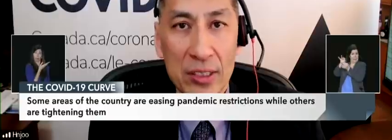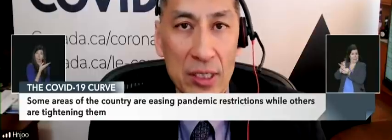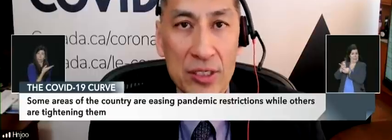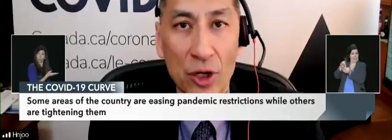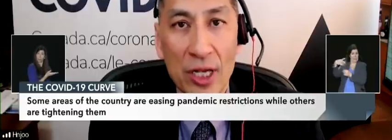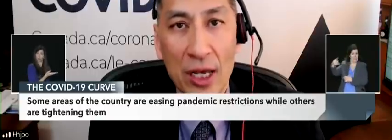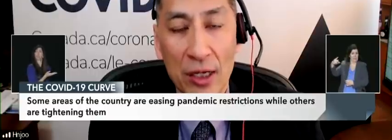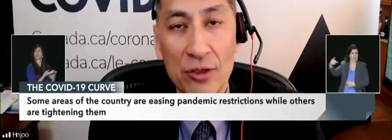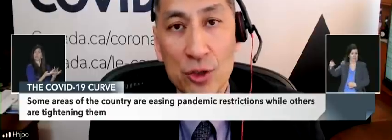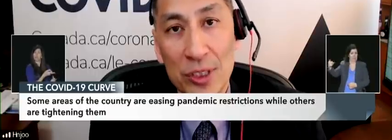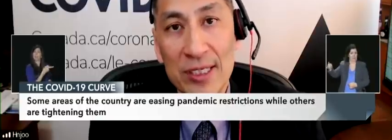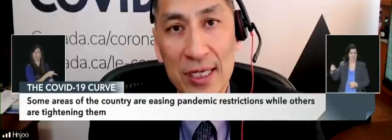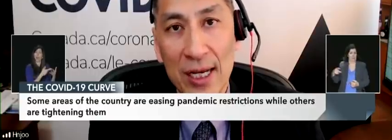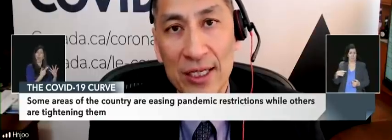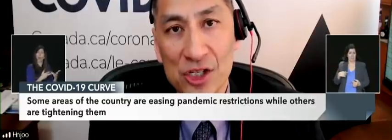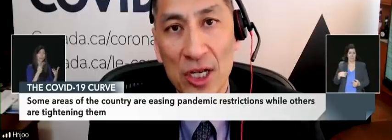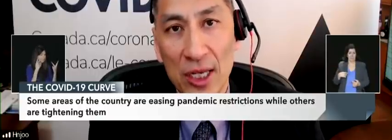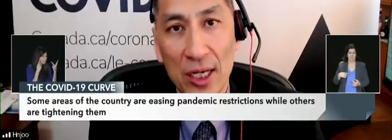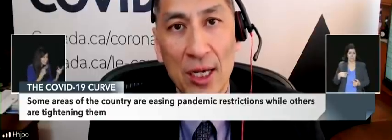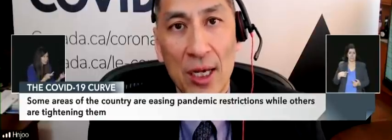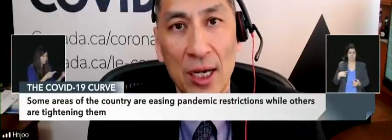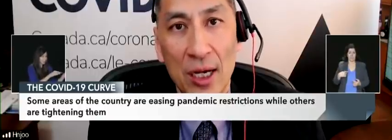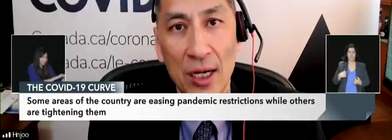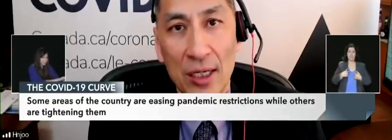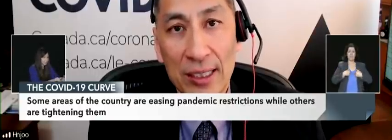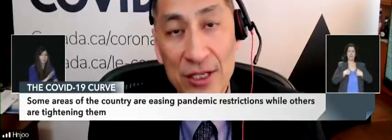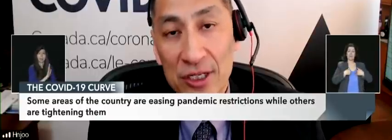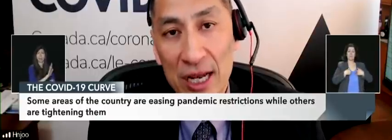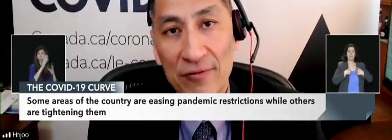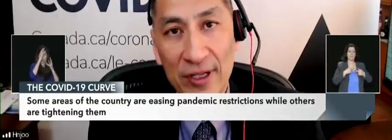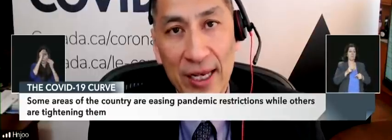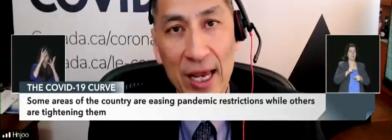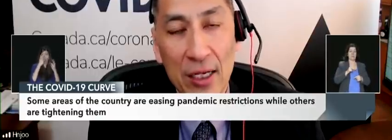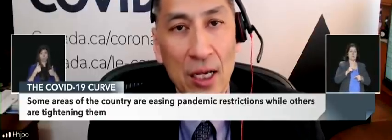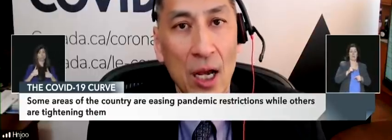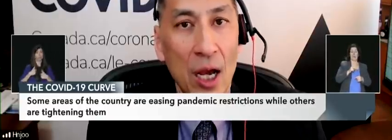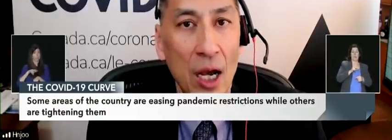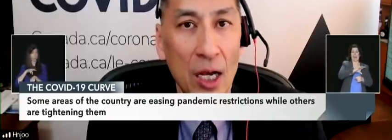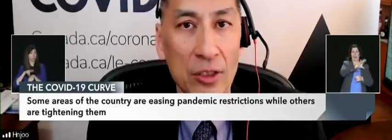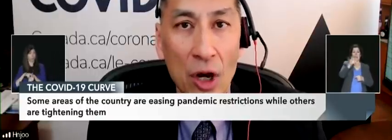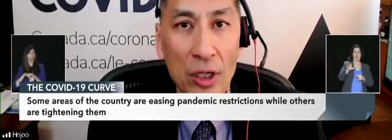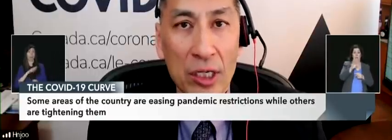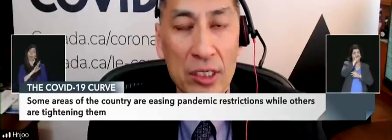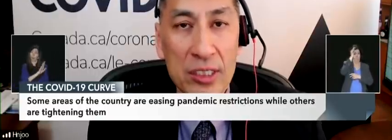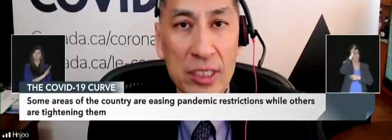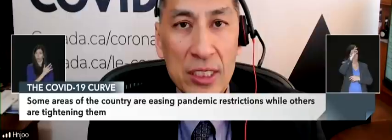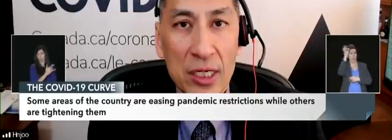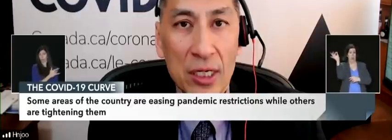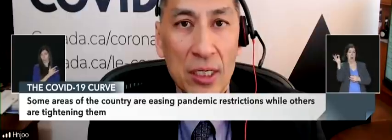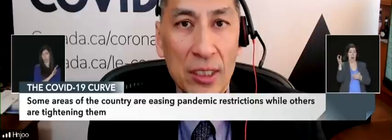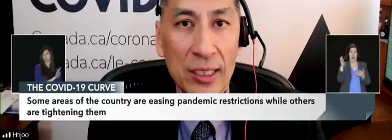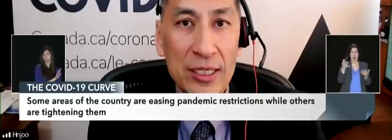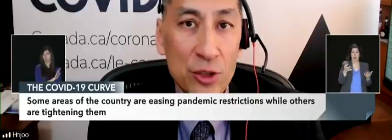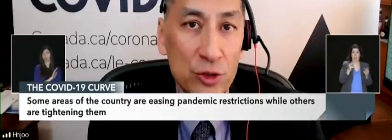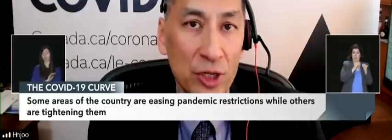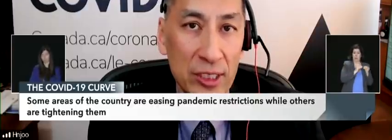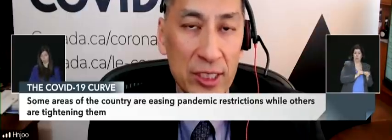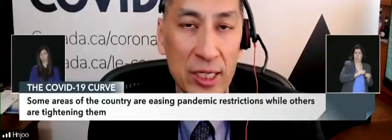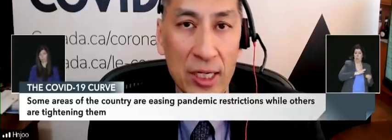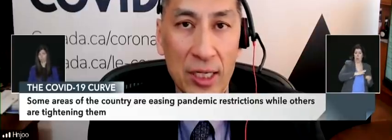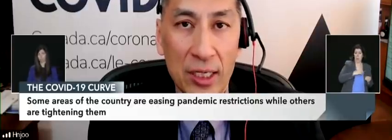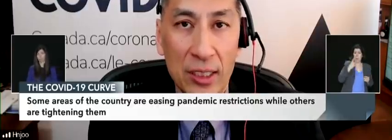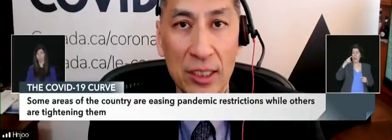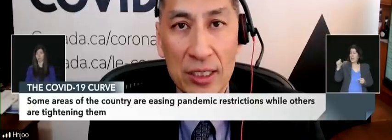comparées à ce qu'on a reçu ici à l'échelle nationale, fédérale. Donc, si les